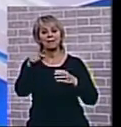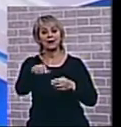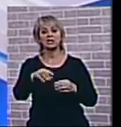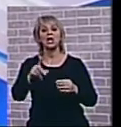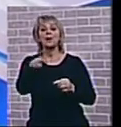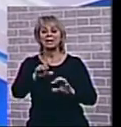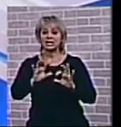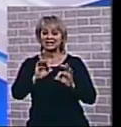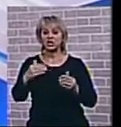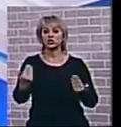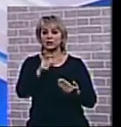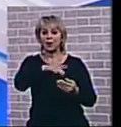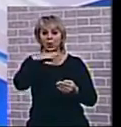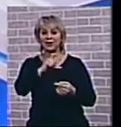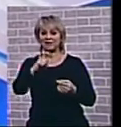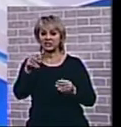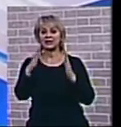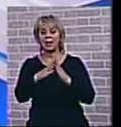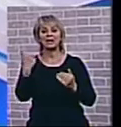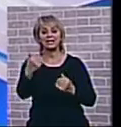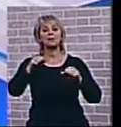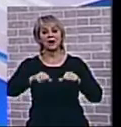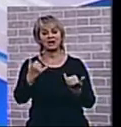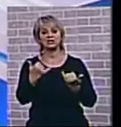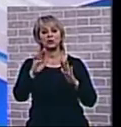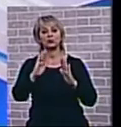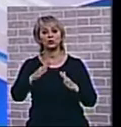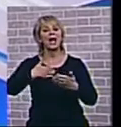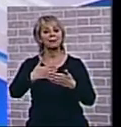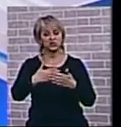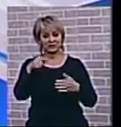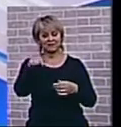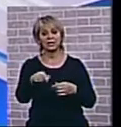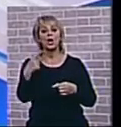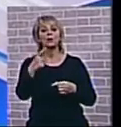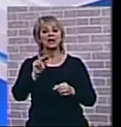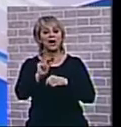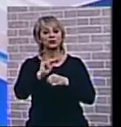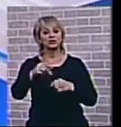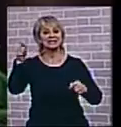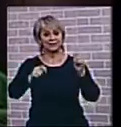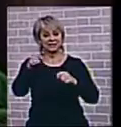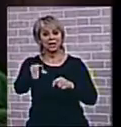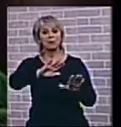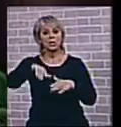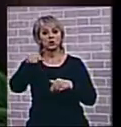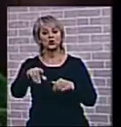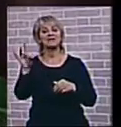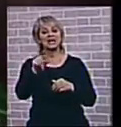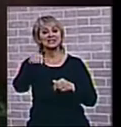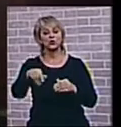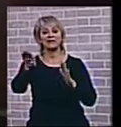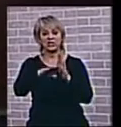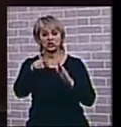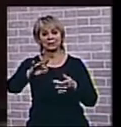компаниями и разъяснять жильцам многоквартирных домов их права теперь будут общественники. Первый обучающий семинар для них прошел в Ростове в